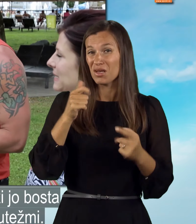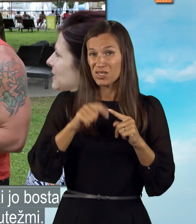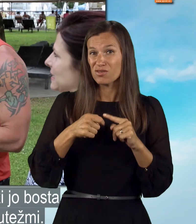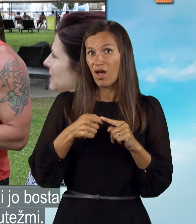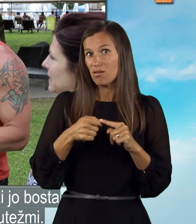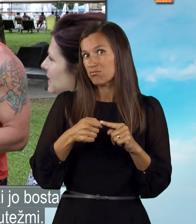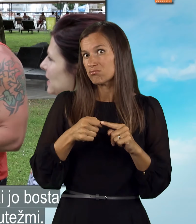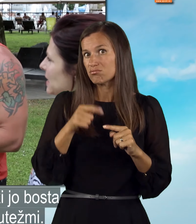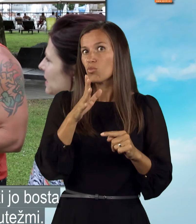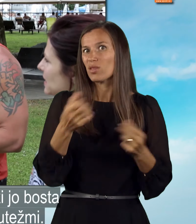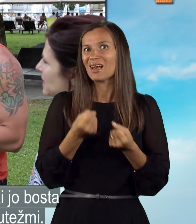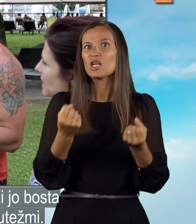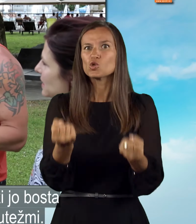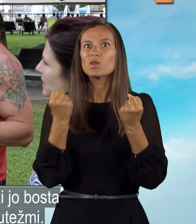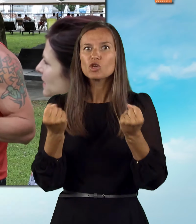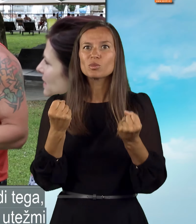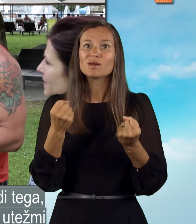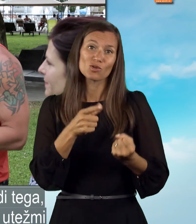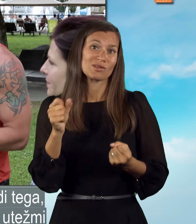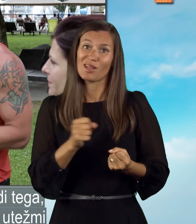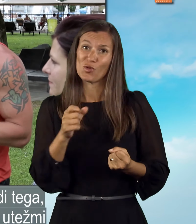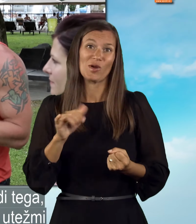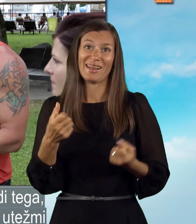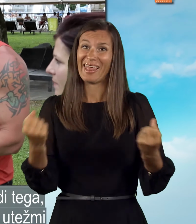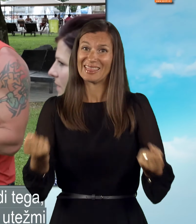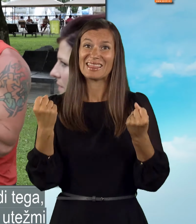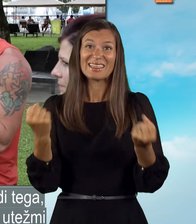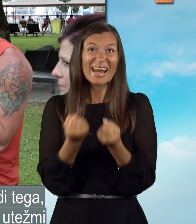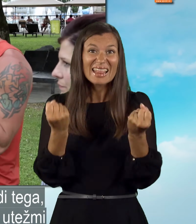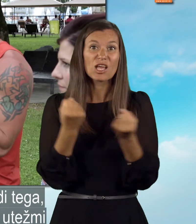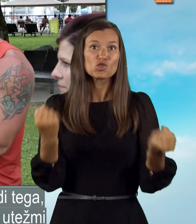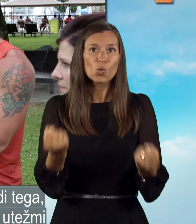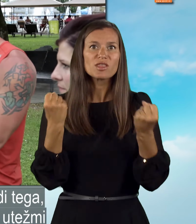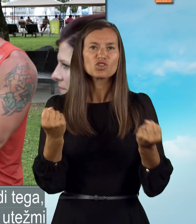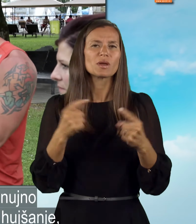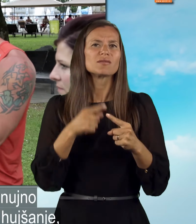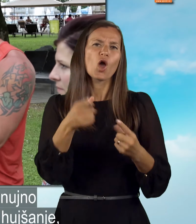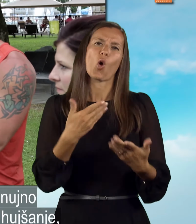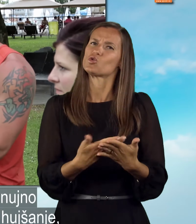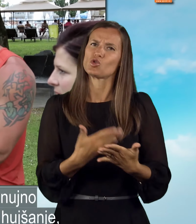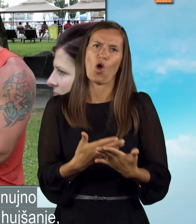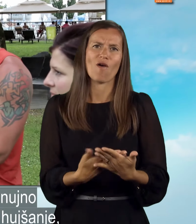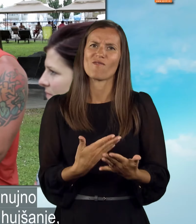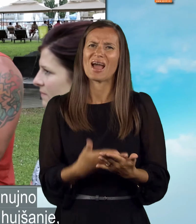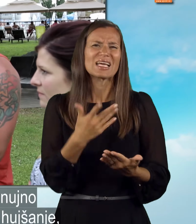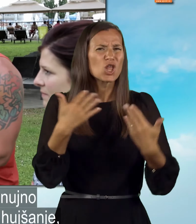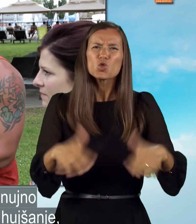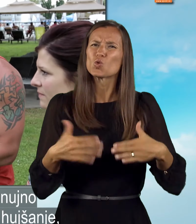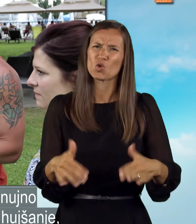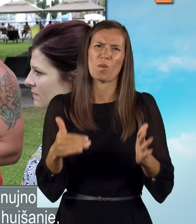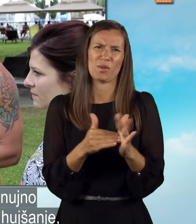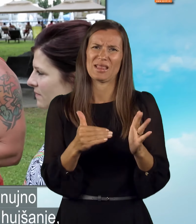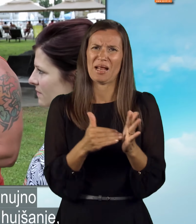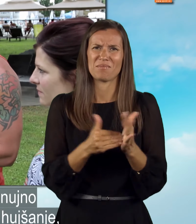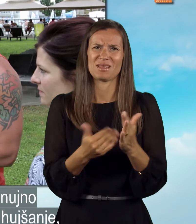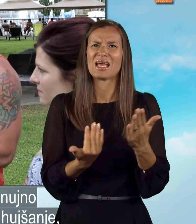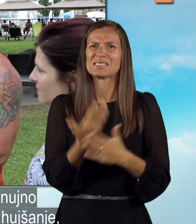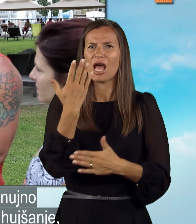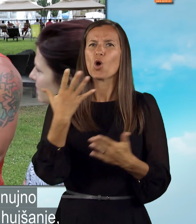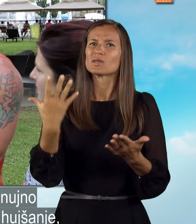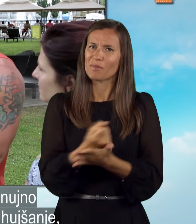prva stvar, ki bo standila trening z utežmi, je enostavno zaradi tega, ker je pač trening z utežmi tista osnova, ki je nujno